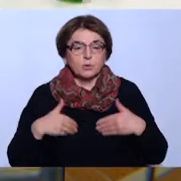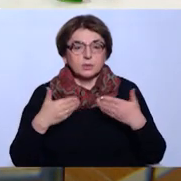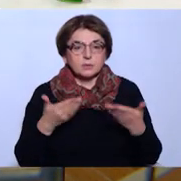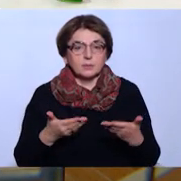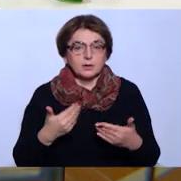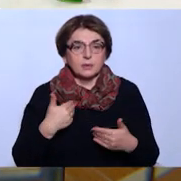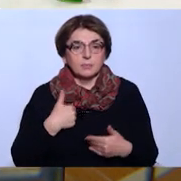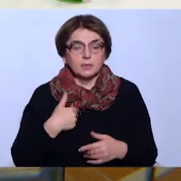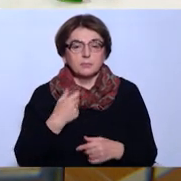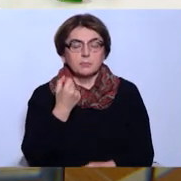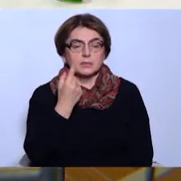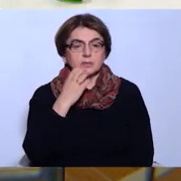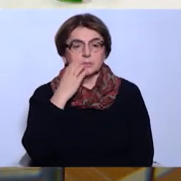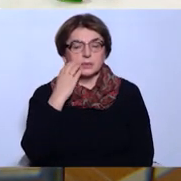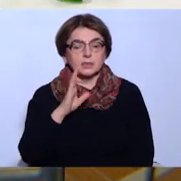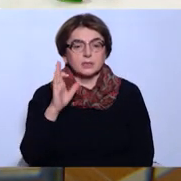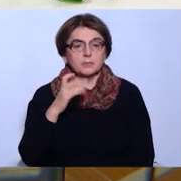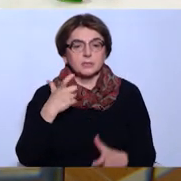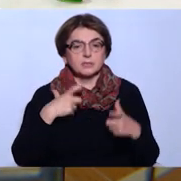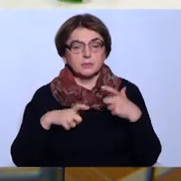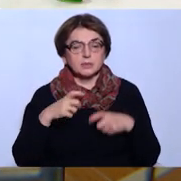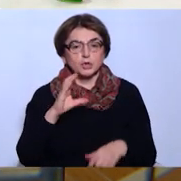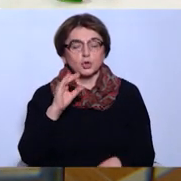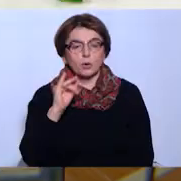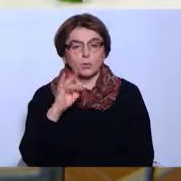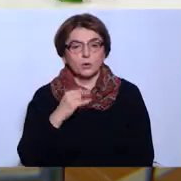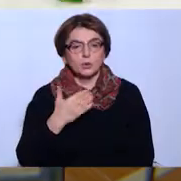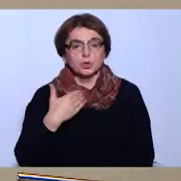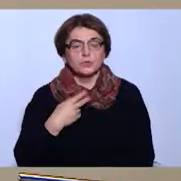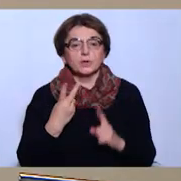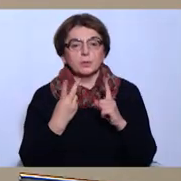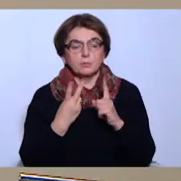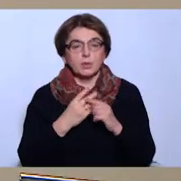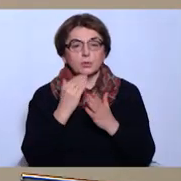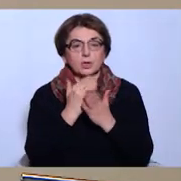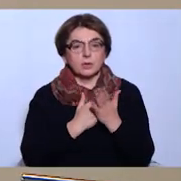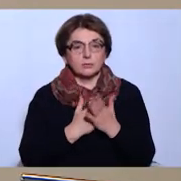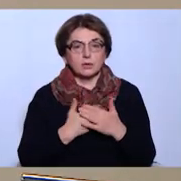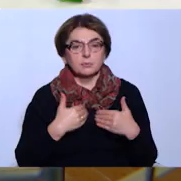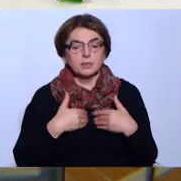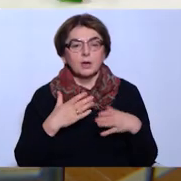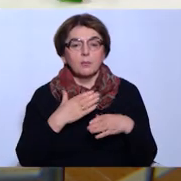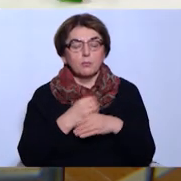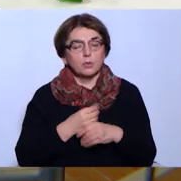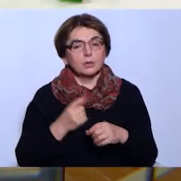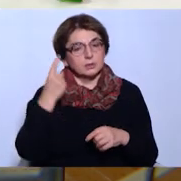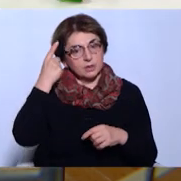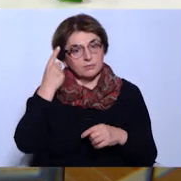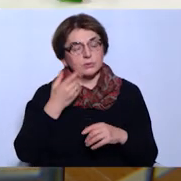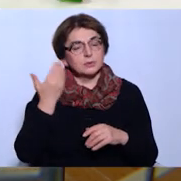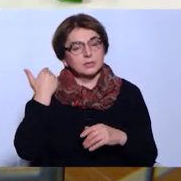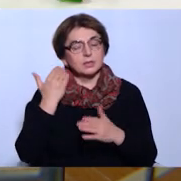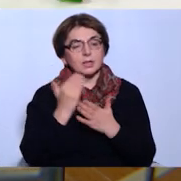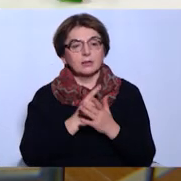მოგესალმები, მე ვარ შენი მე-11 კლასის ქიმიის მასწავლებელი სოფო. დღეს ჩვენი მეორე გაკვეთილია და მინდა მოკლედ შეგახსენოთ თუ რა ვისწავლეთ